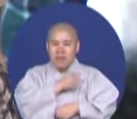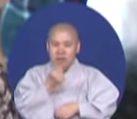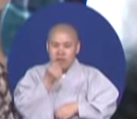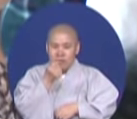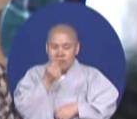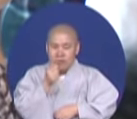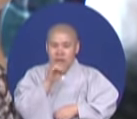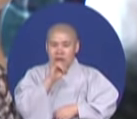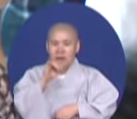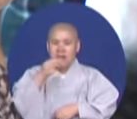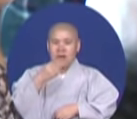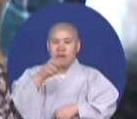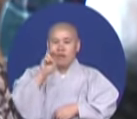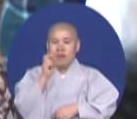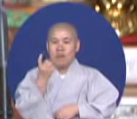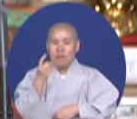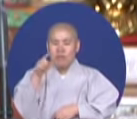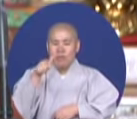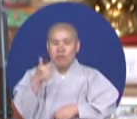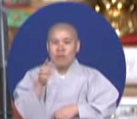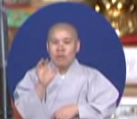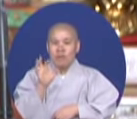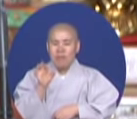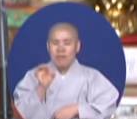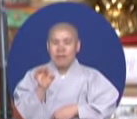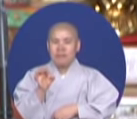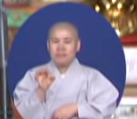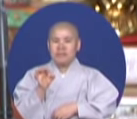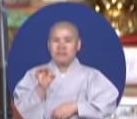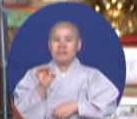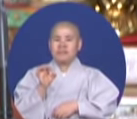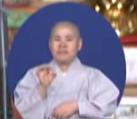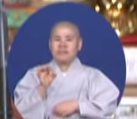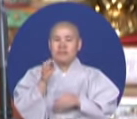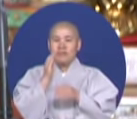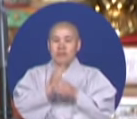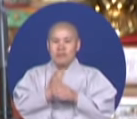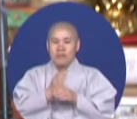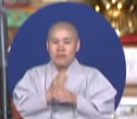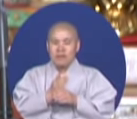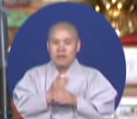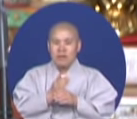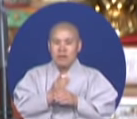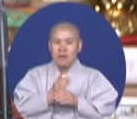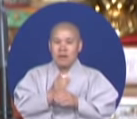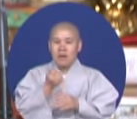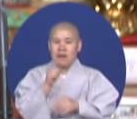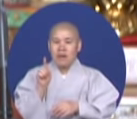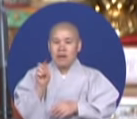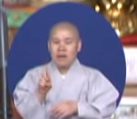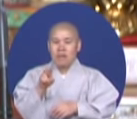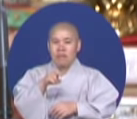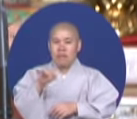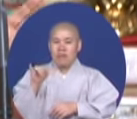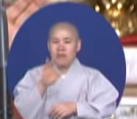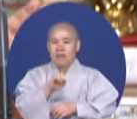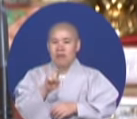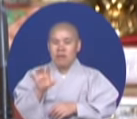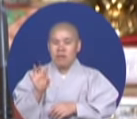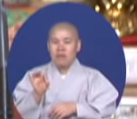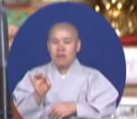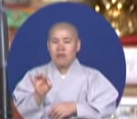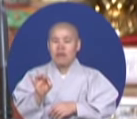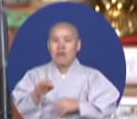그걸 일모공이라고 그럽니다. 일모공. 근데 일모공 중에 함시방이요. 시방은